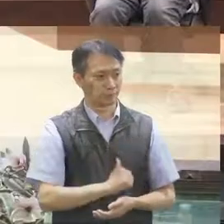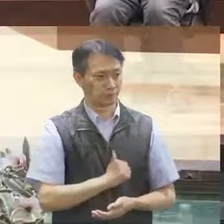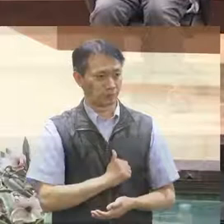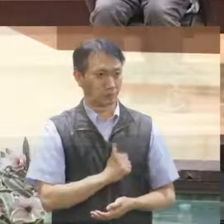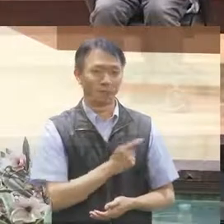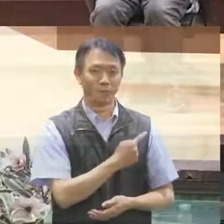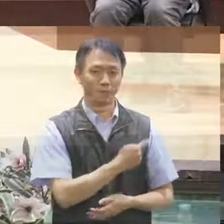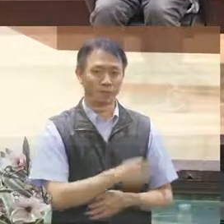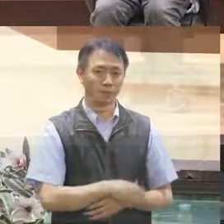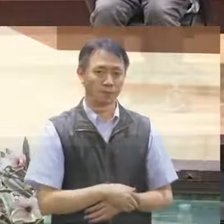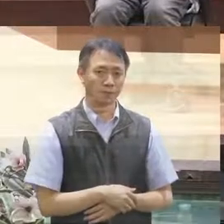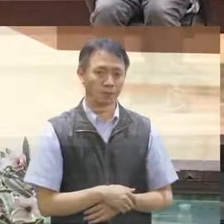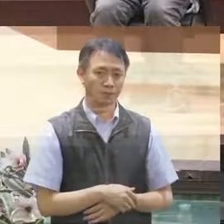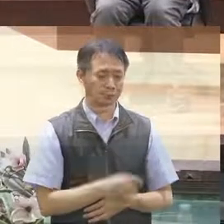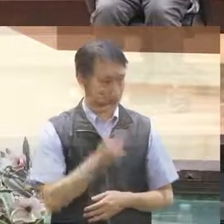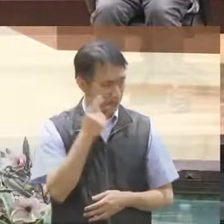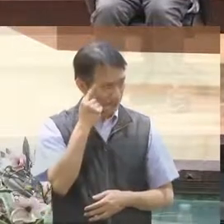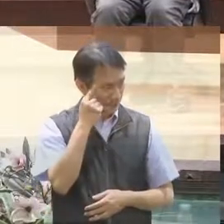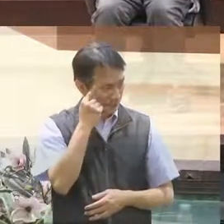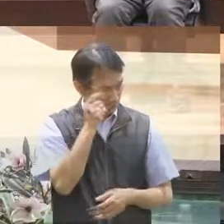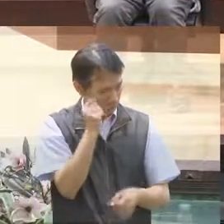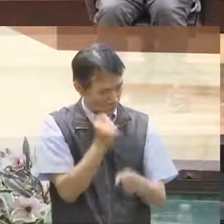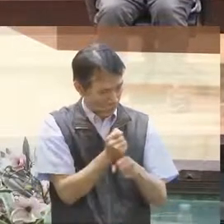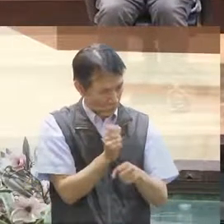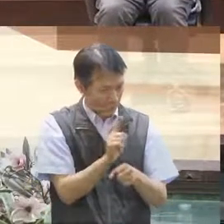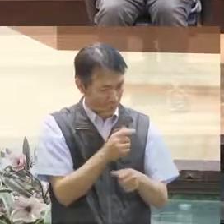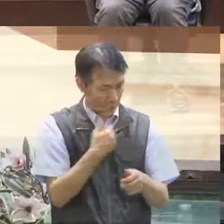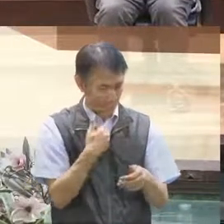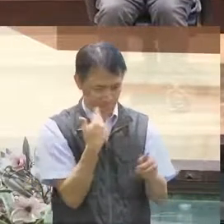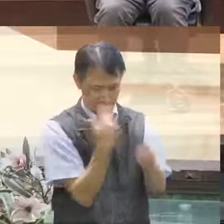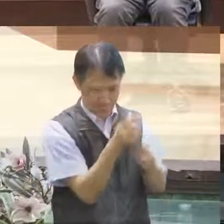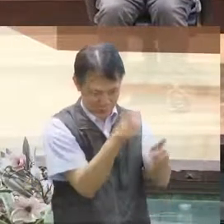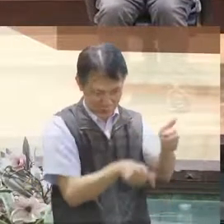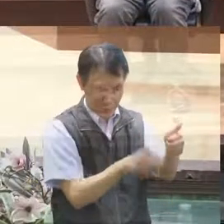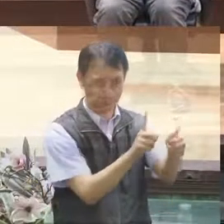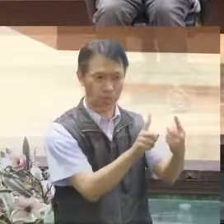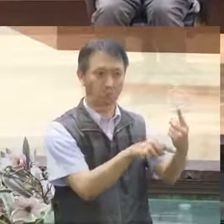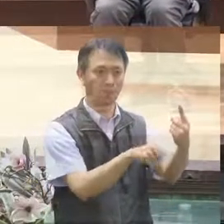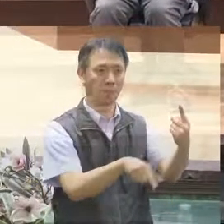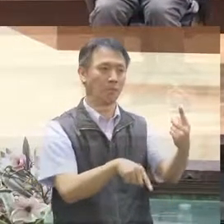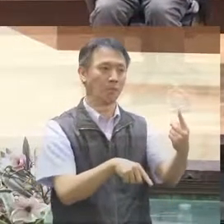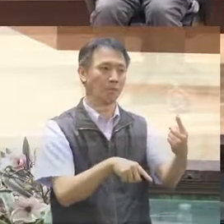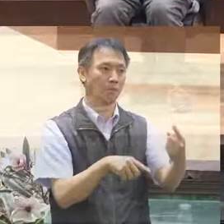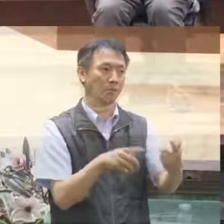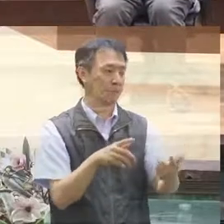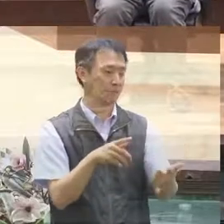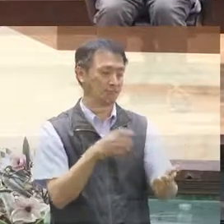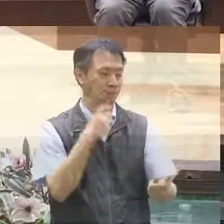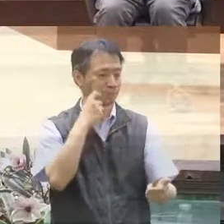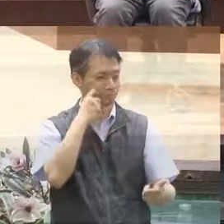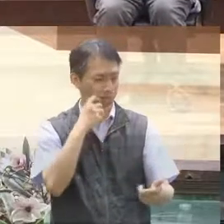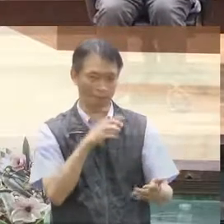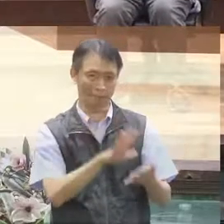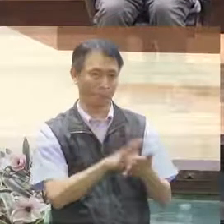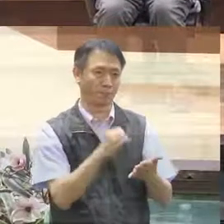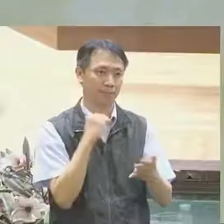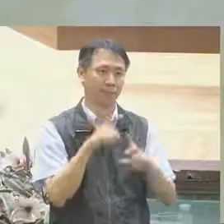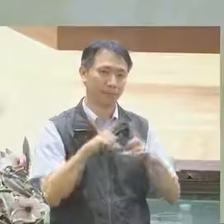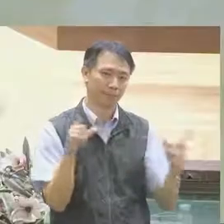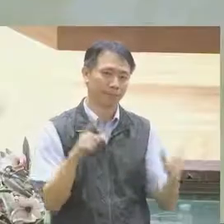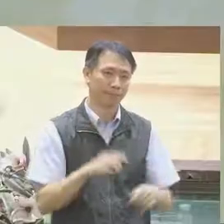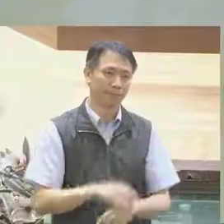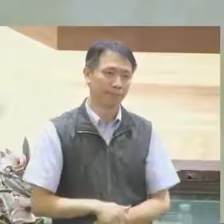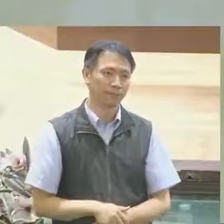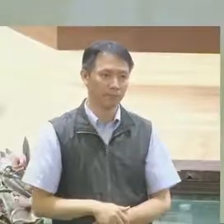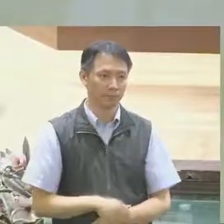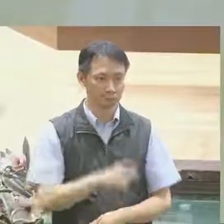把希望做到什么事放在单一个人或单一团体，其实在那个打压的环境下对他们压力都很大。那应该说